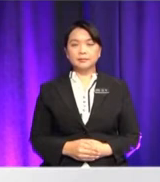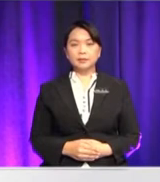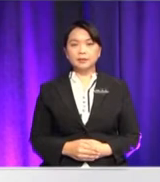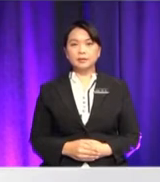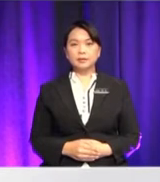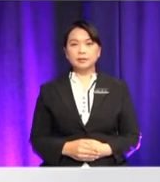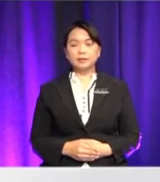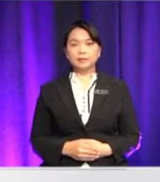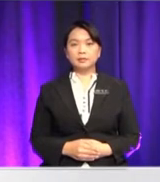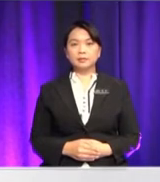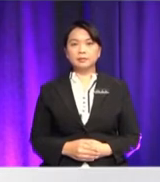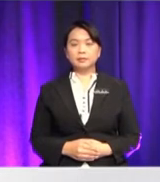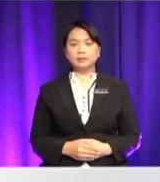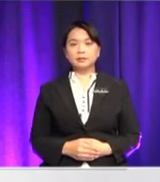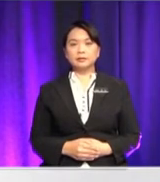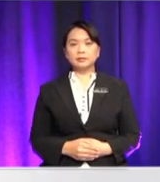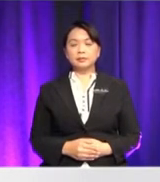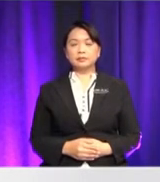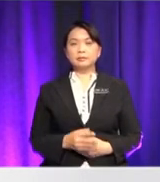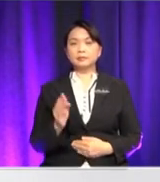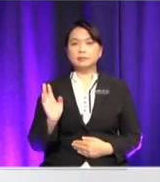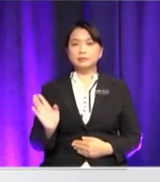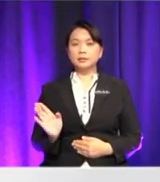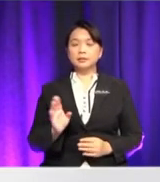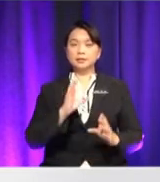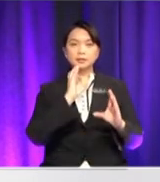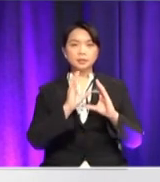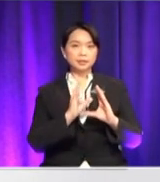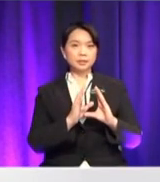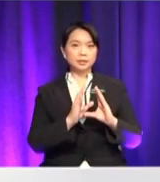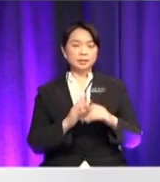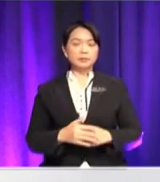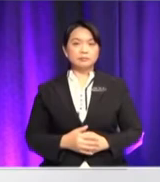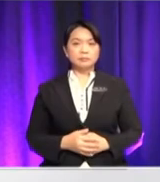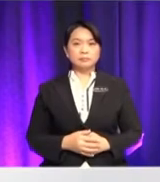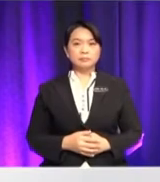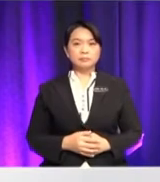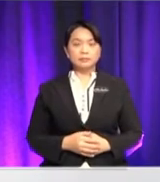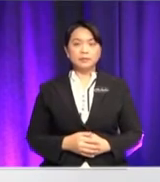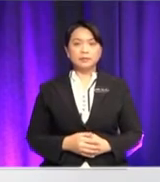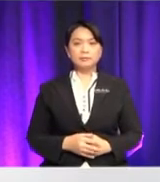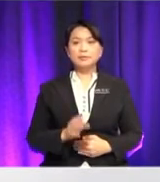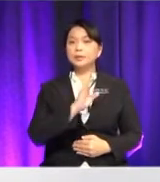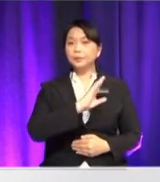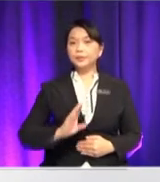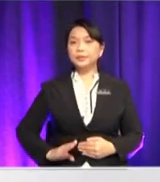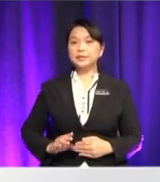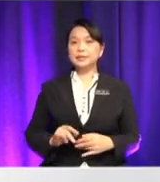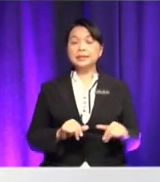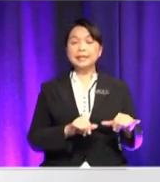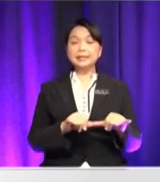the British standard oh betul Nugini Oh ya oke betul-betul pertama satu lagi